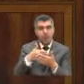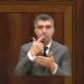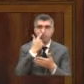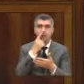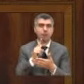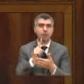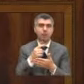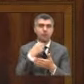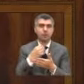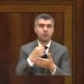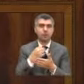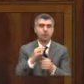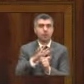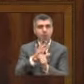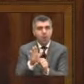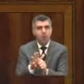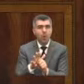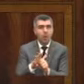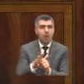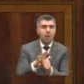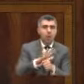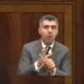في جائحه ولا ماشي جائحه.